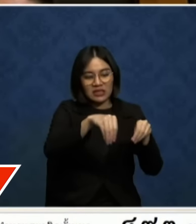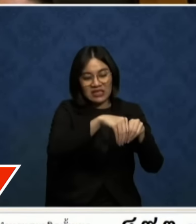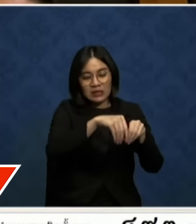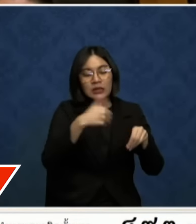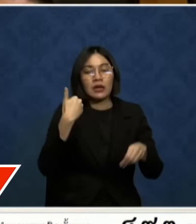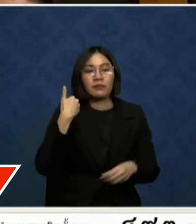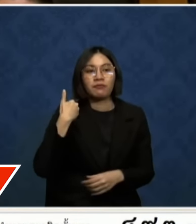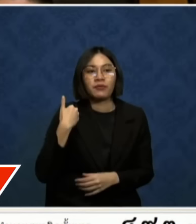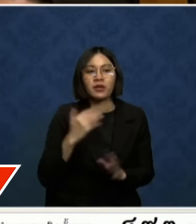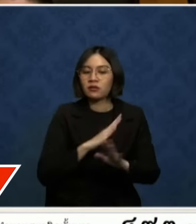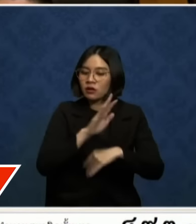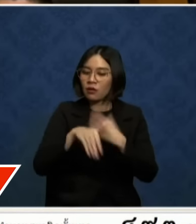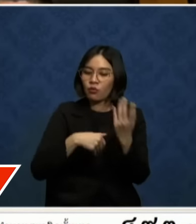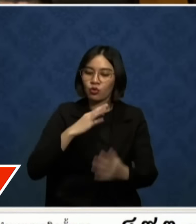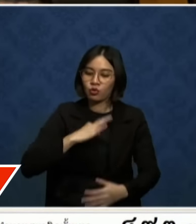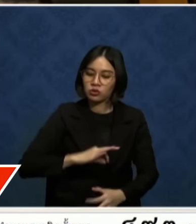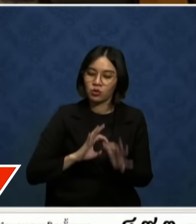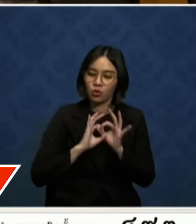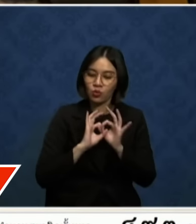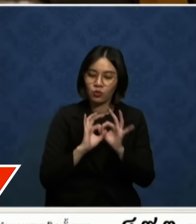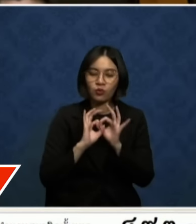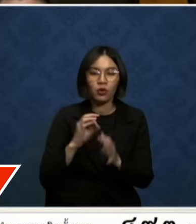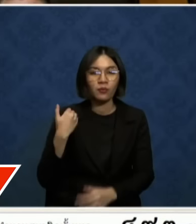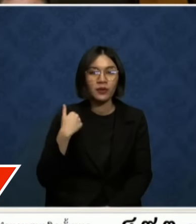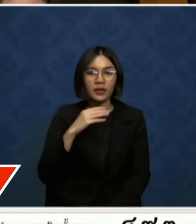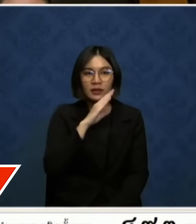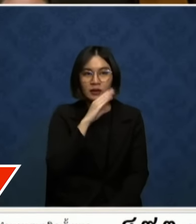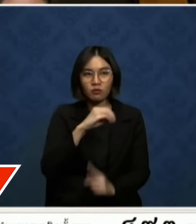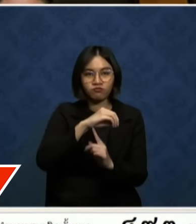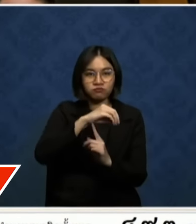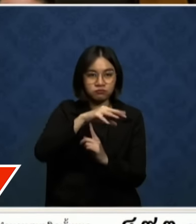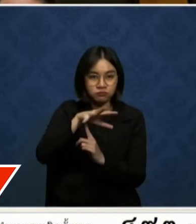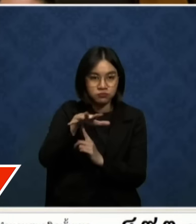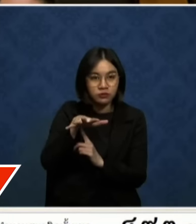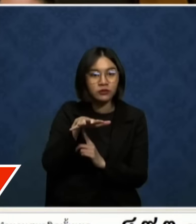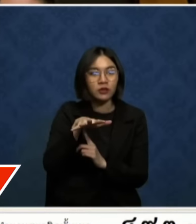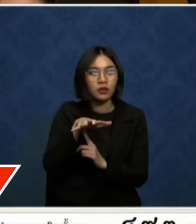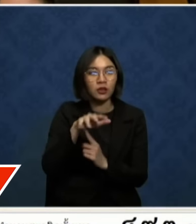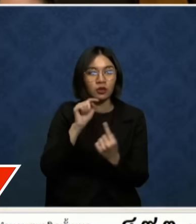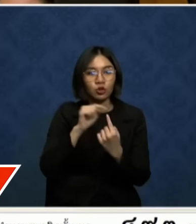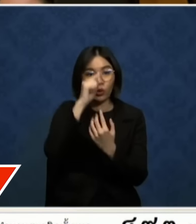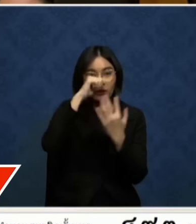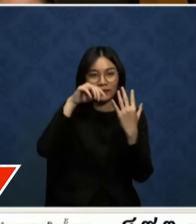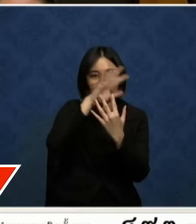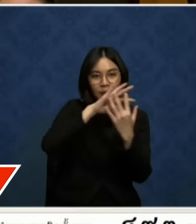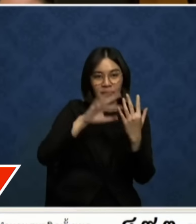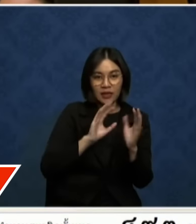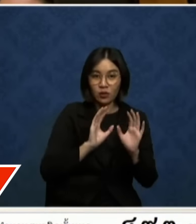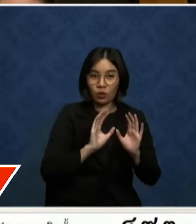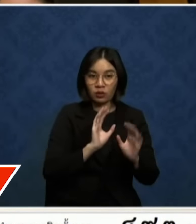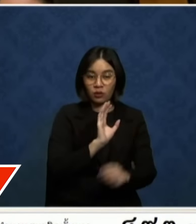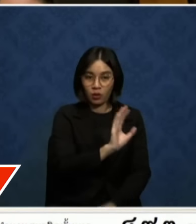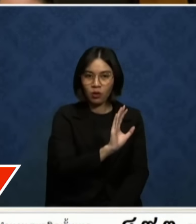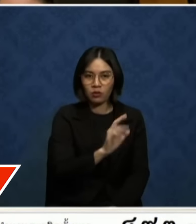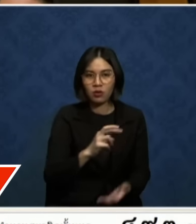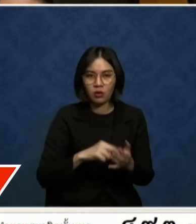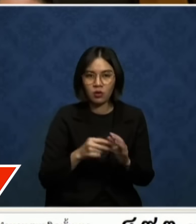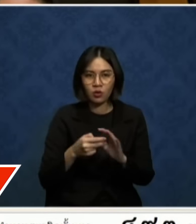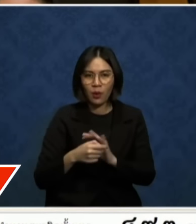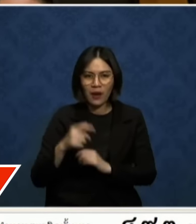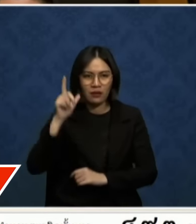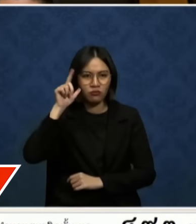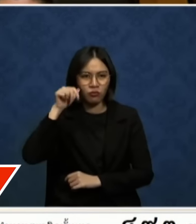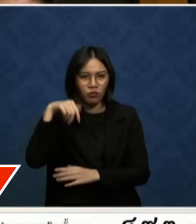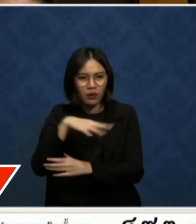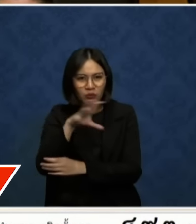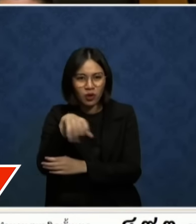ก็ทำให้เรากังวลว่าการที่เราปล่อยให้สัญญาณอินเทอร์เน็ตของซึ่งเป็นสมบัติของชาติเนี่ยนะครับตกไปอยู่ในมือของคอลเซ็นเตอร์เป็นสิ่ง